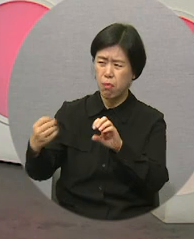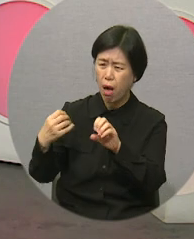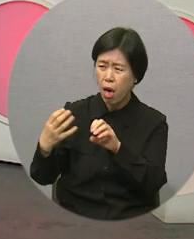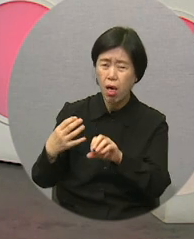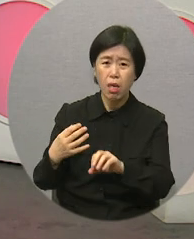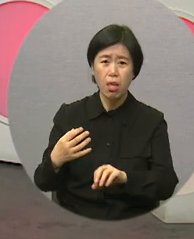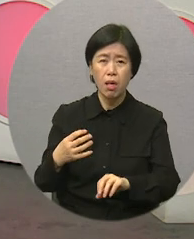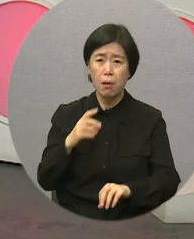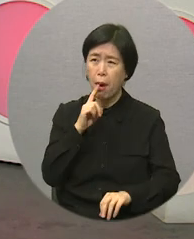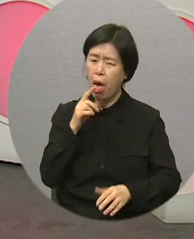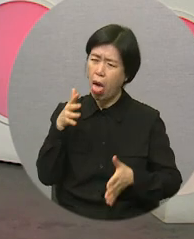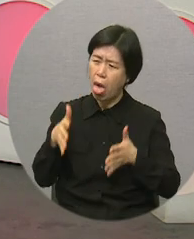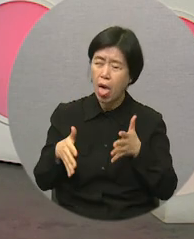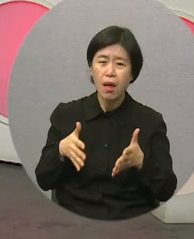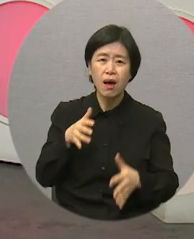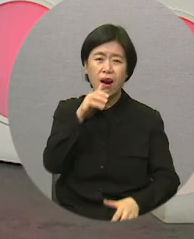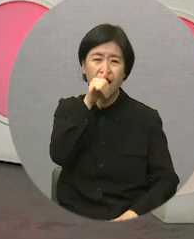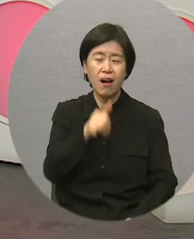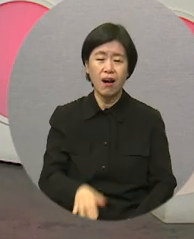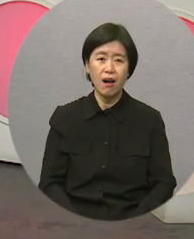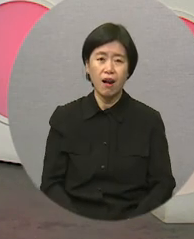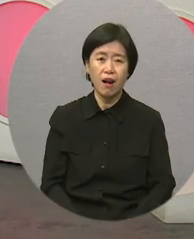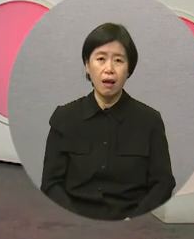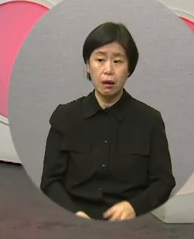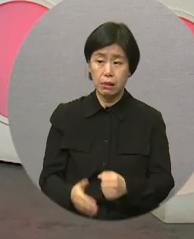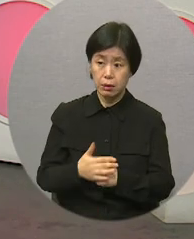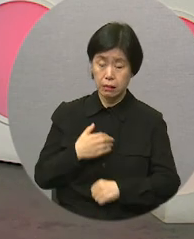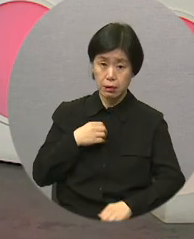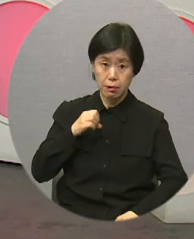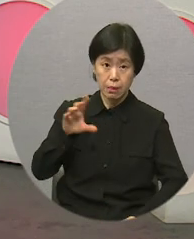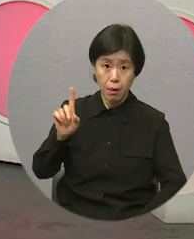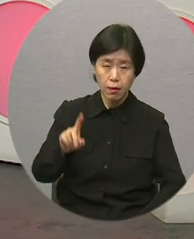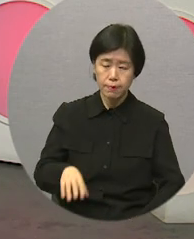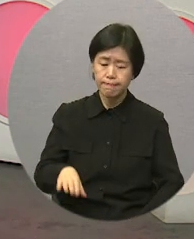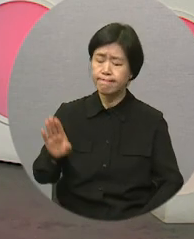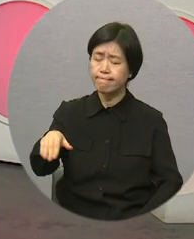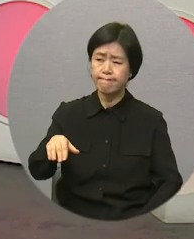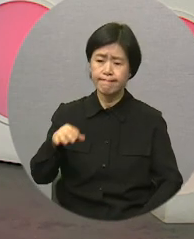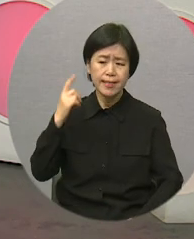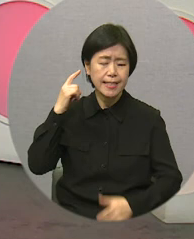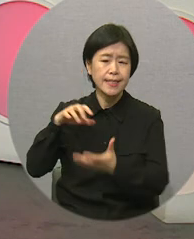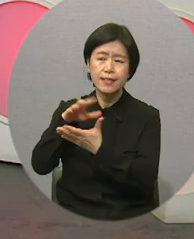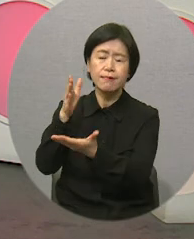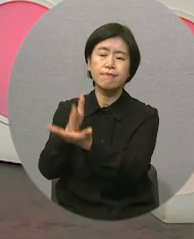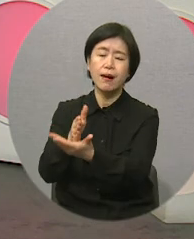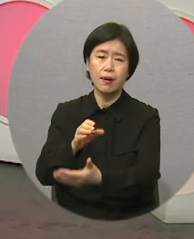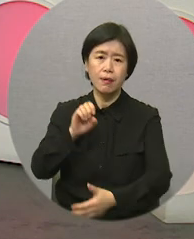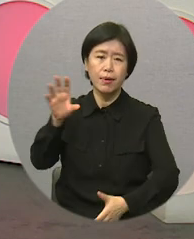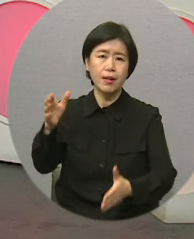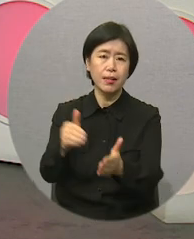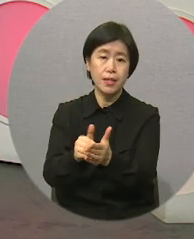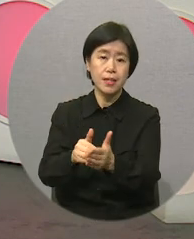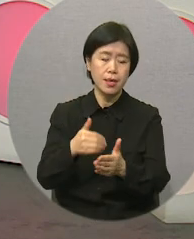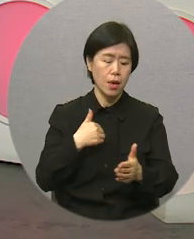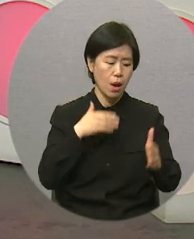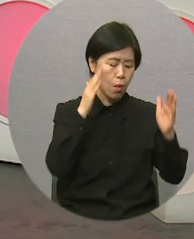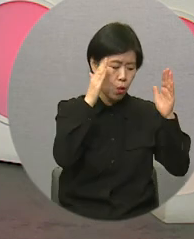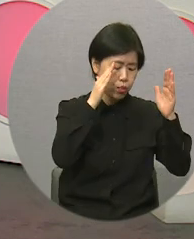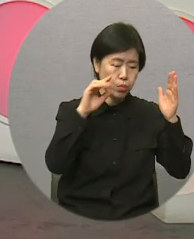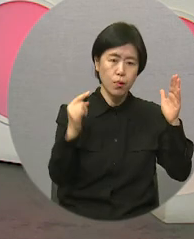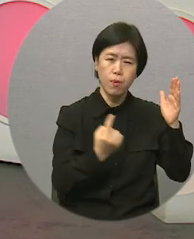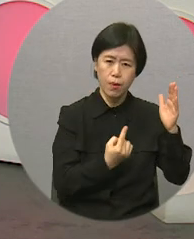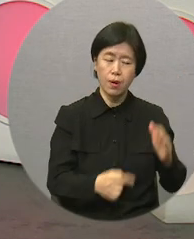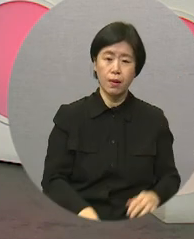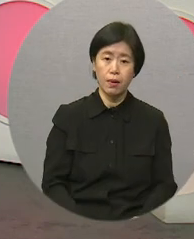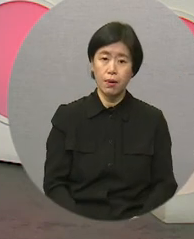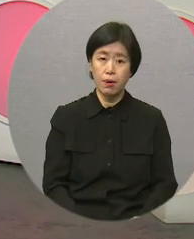어눌해 대답이 잘 들리지 않았고 시끄럽게 하면 안 된다고 쏘아붙이고는 자리로 돌아갔습니다.